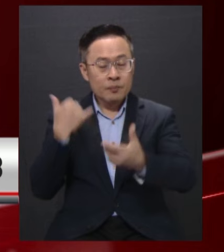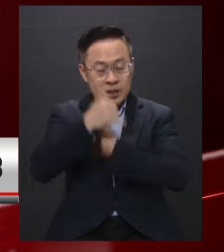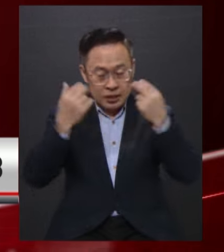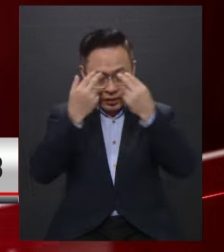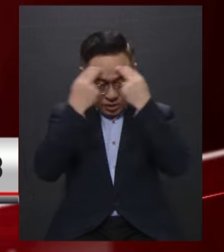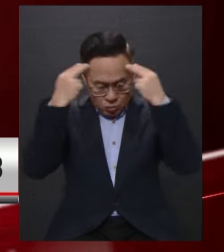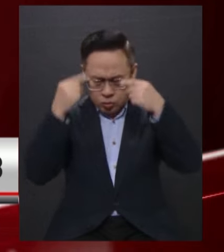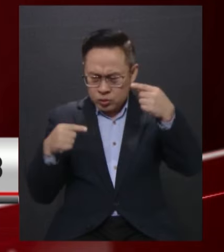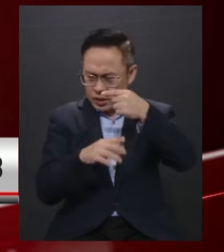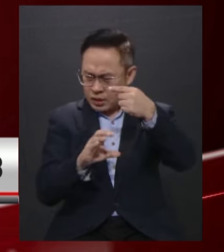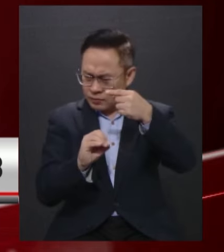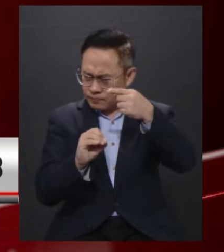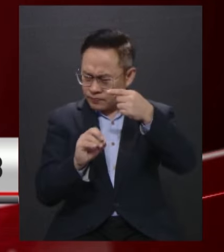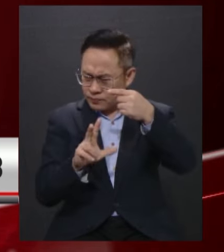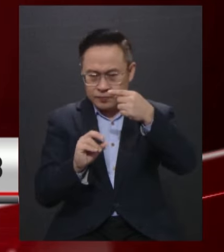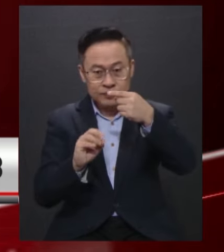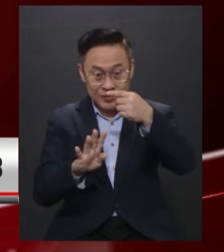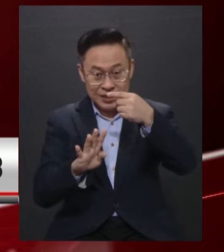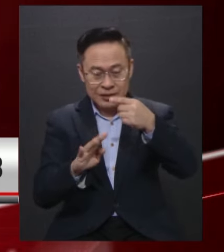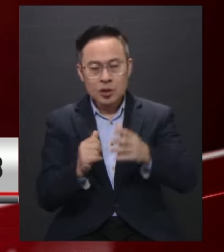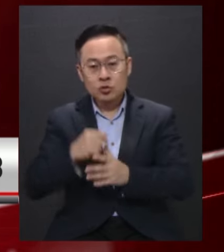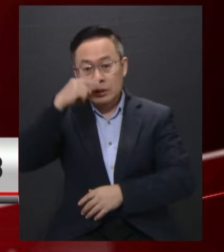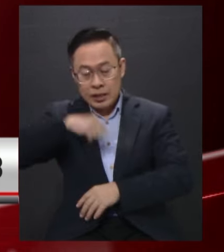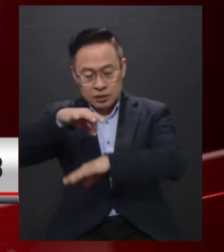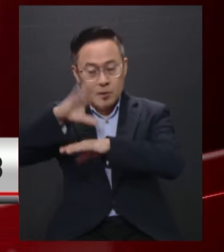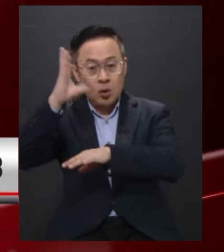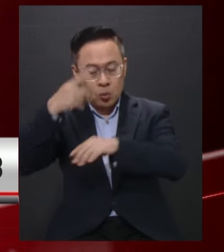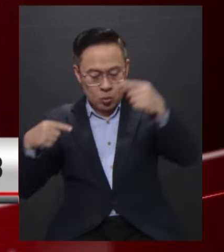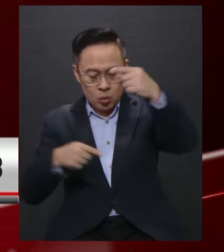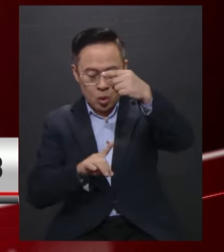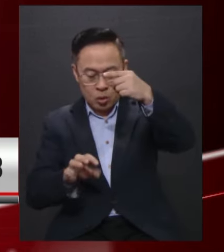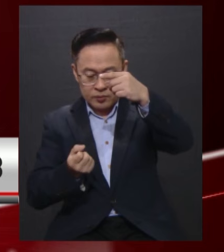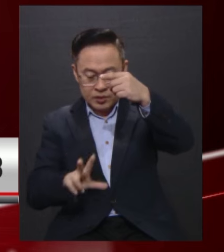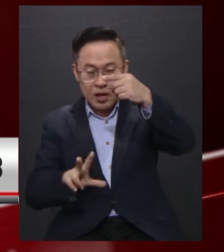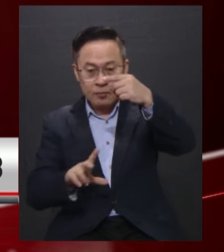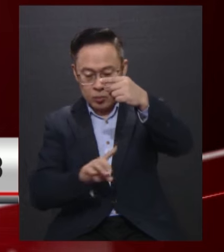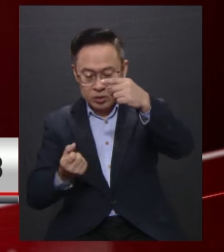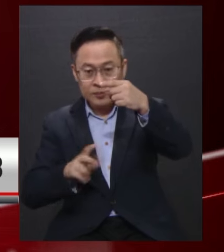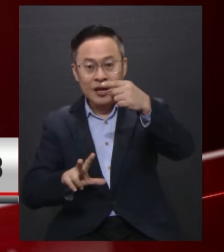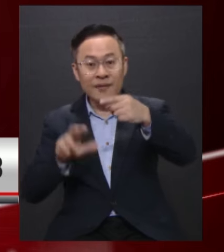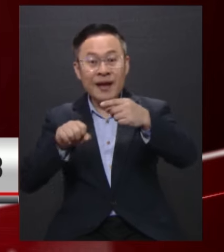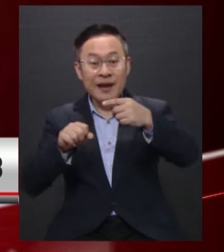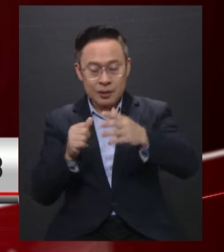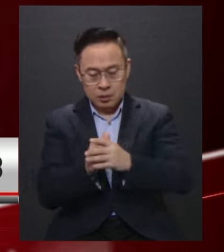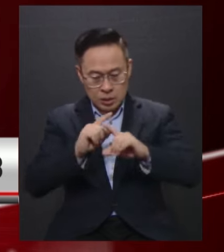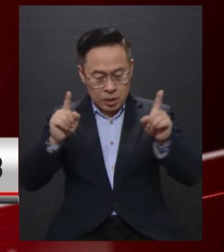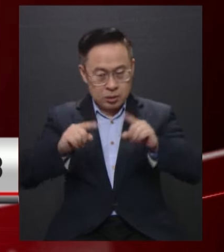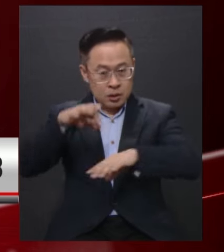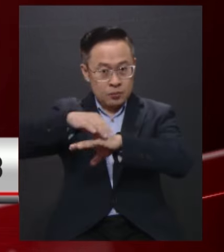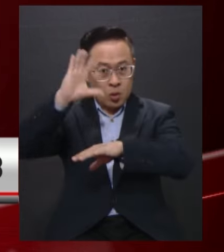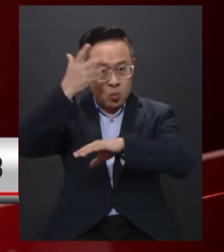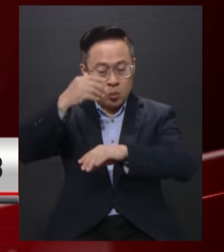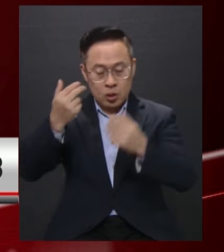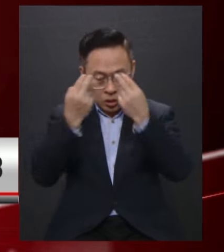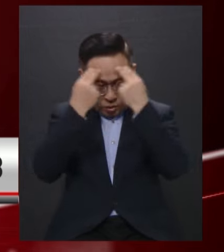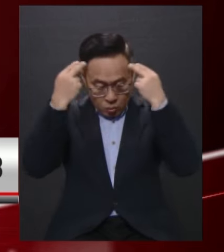เอเชียนคัพเนี่ยอันดับที่113ของโลกแต่ว่าจากผลงานตั้งแต่เกมแรกที่ชนะคีร์กิสสถานเสมอกับโ